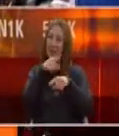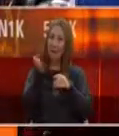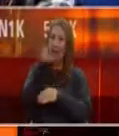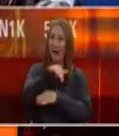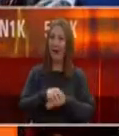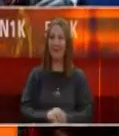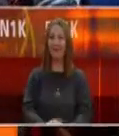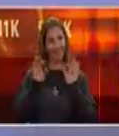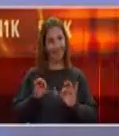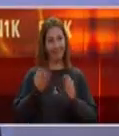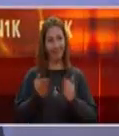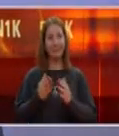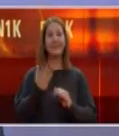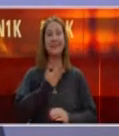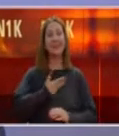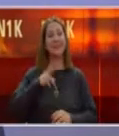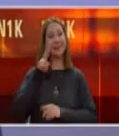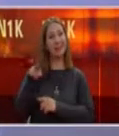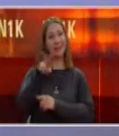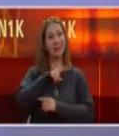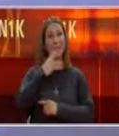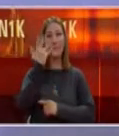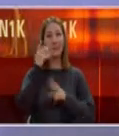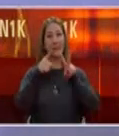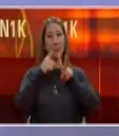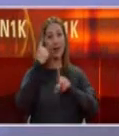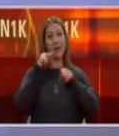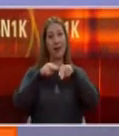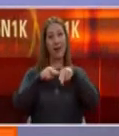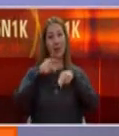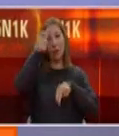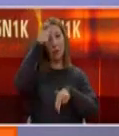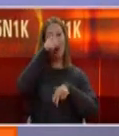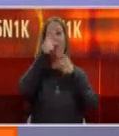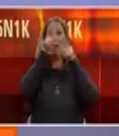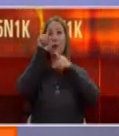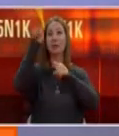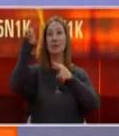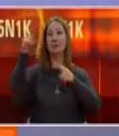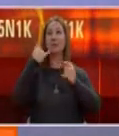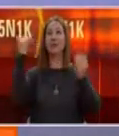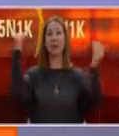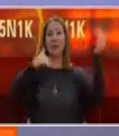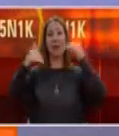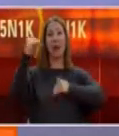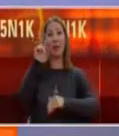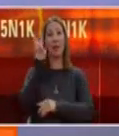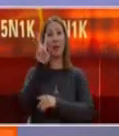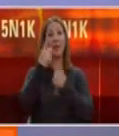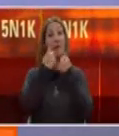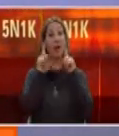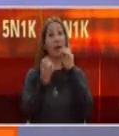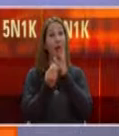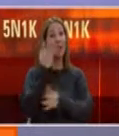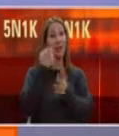teşekkür ederim. Sevgili seyirciler, 5N1K'da bugün Türkiye'nin farklı yerlerinden programımıza katılan 20 Fark